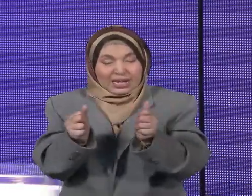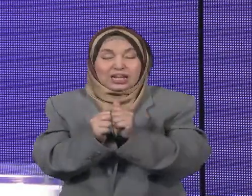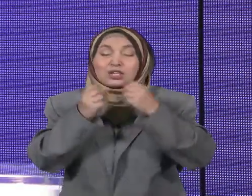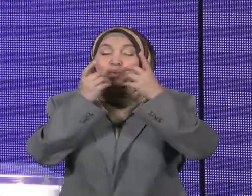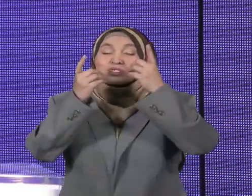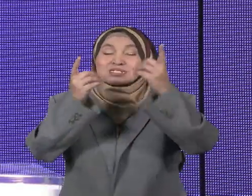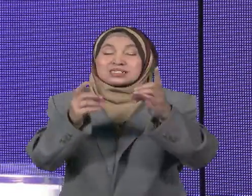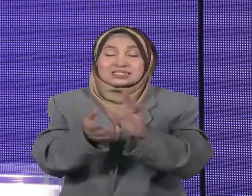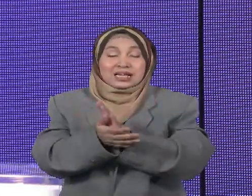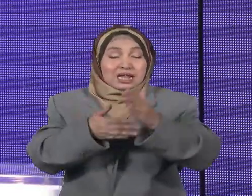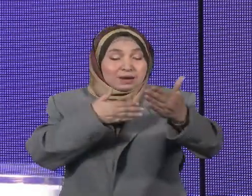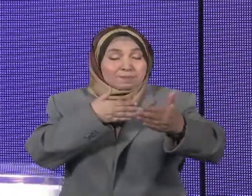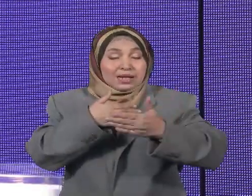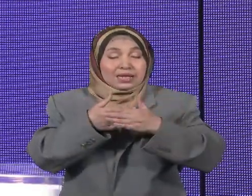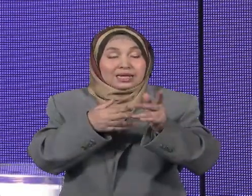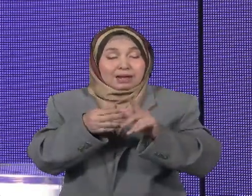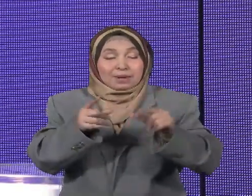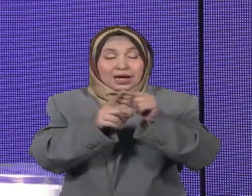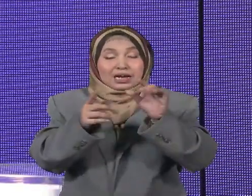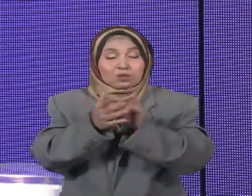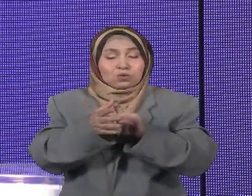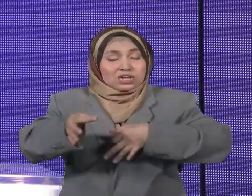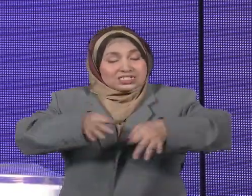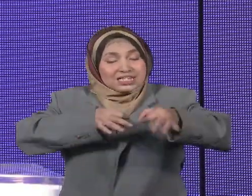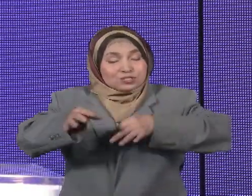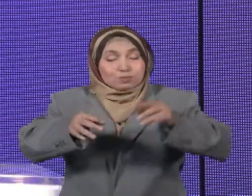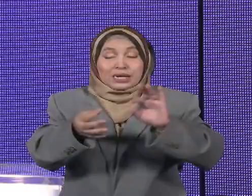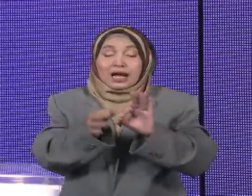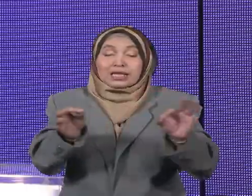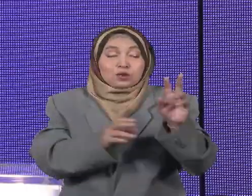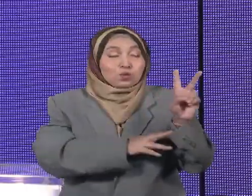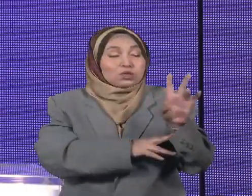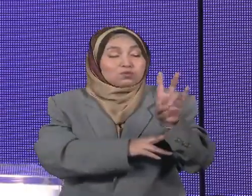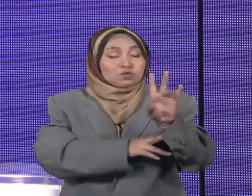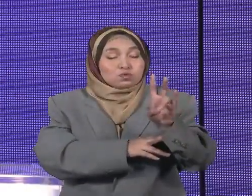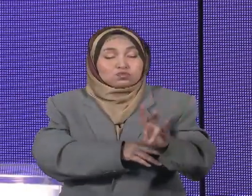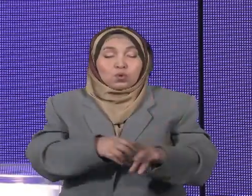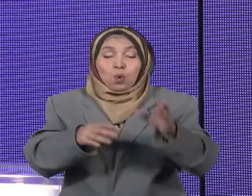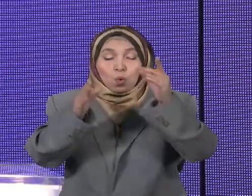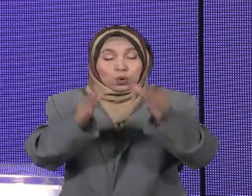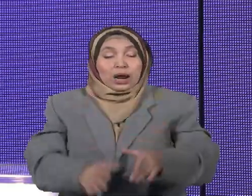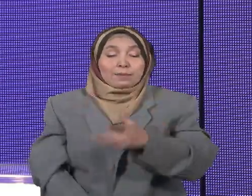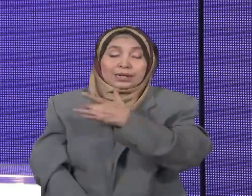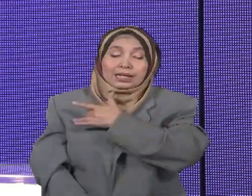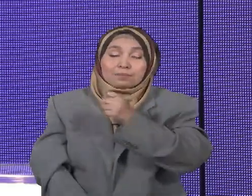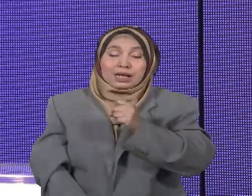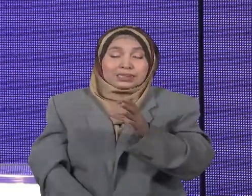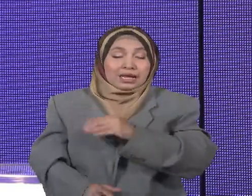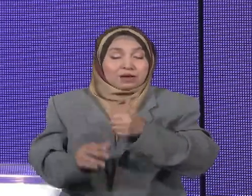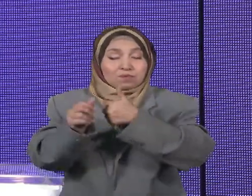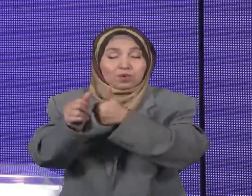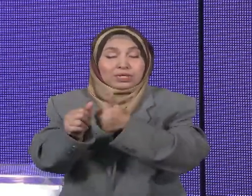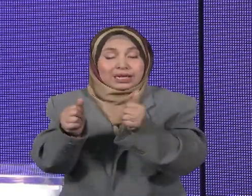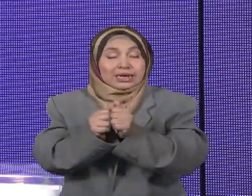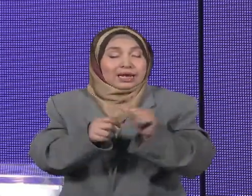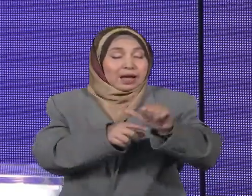Jadi dia kebalikan daripada perkara itulah yang dijelaskan pada ayat 277. Orang beriman, kemudian diikuti dengan amal soleh.